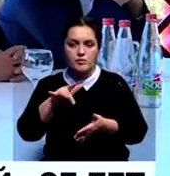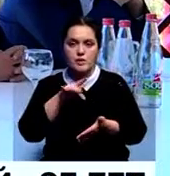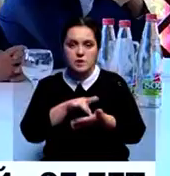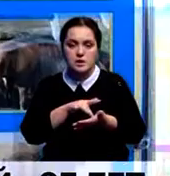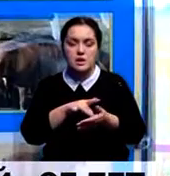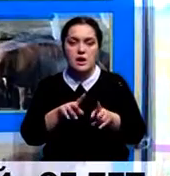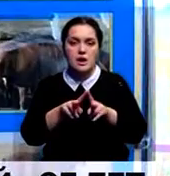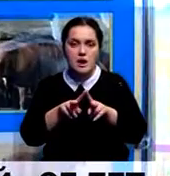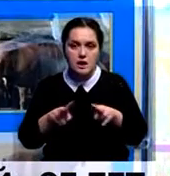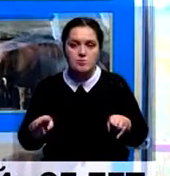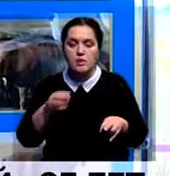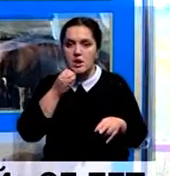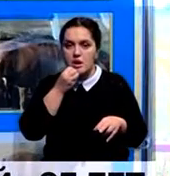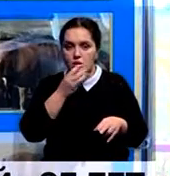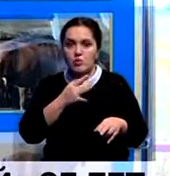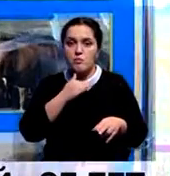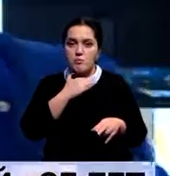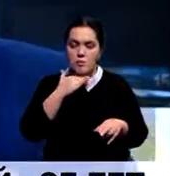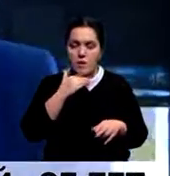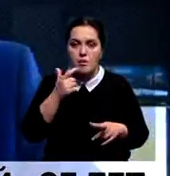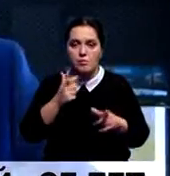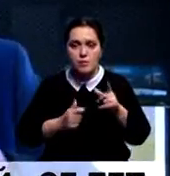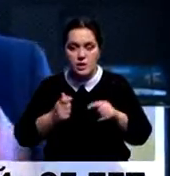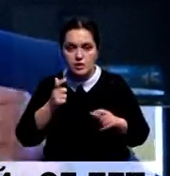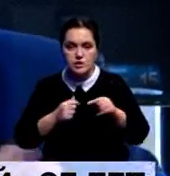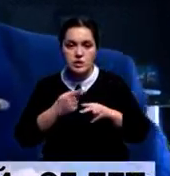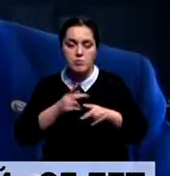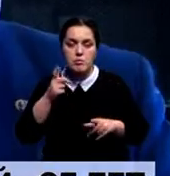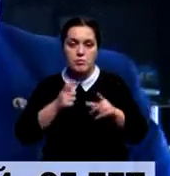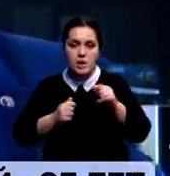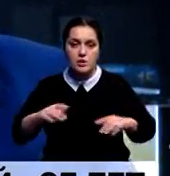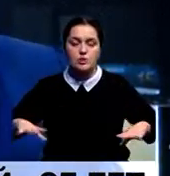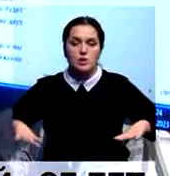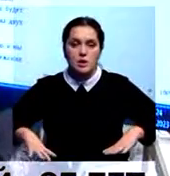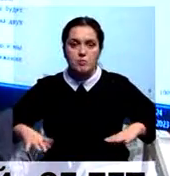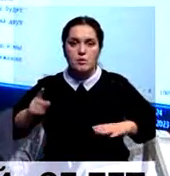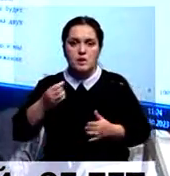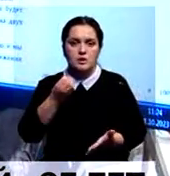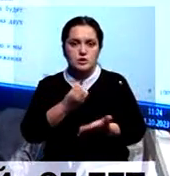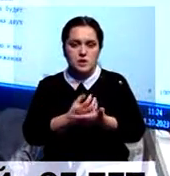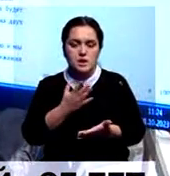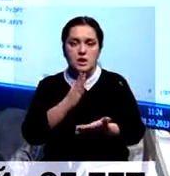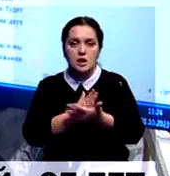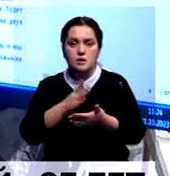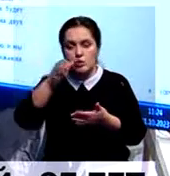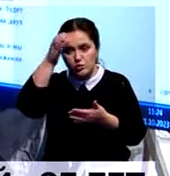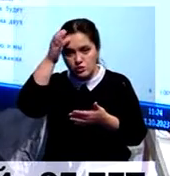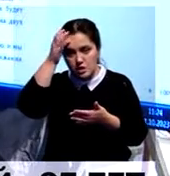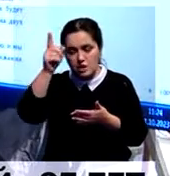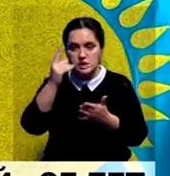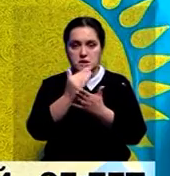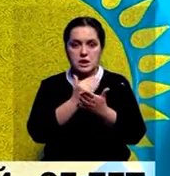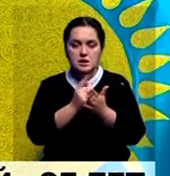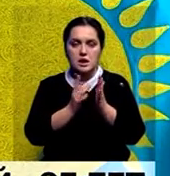страны, одинаково хорошая и мясная, и молочная продуктивность. Молоко кобыл отличается высокой ценностью. Это ученые объясняют